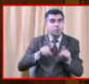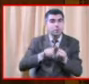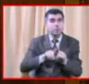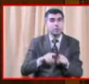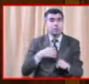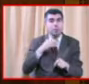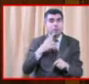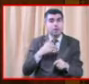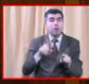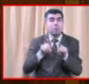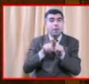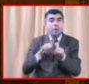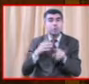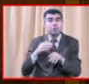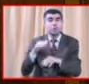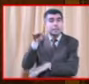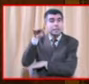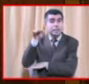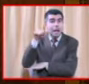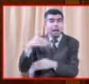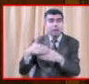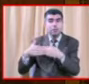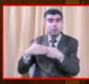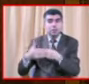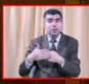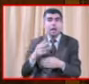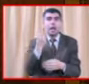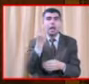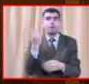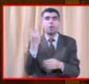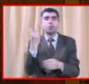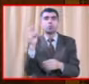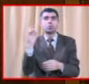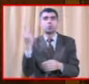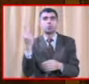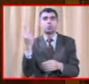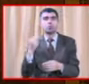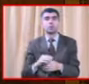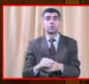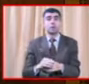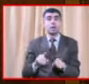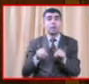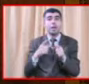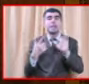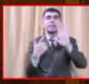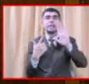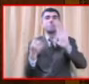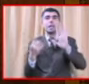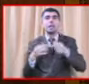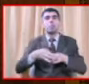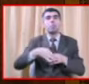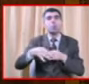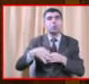في إقليم قلميم مثلا، أكبر رقم كان في سنة 2002 70 ملم ما بين فاتح و 20